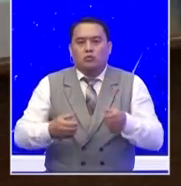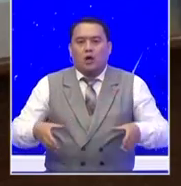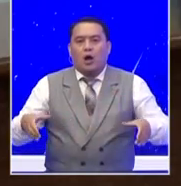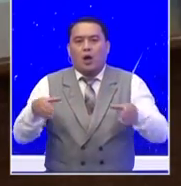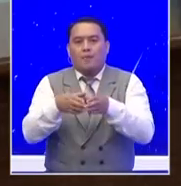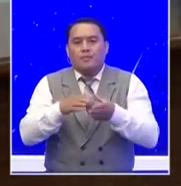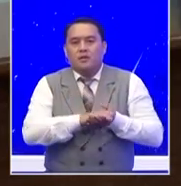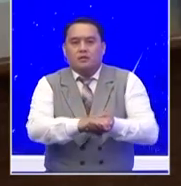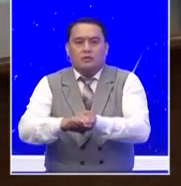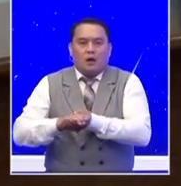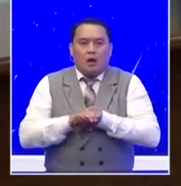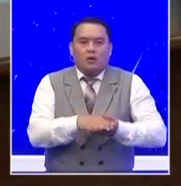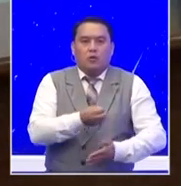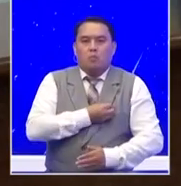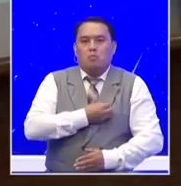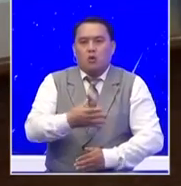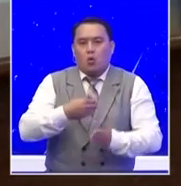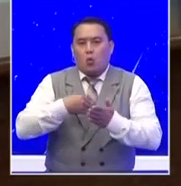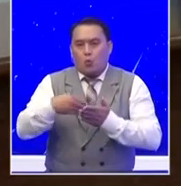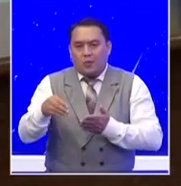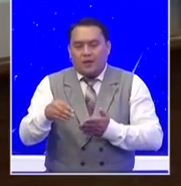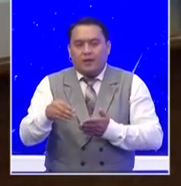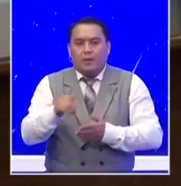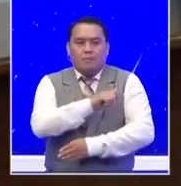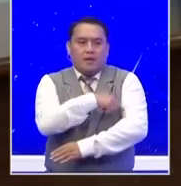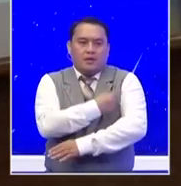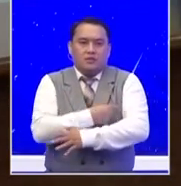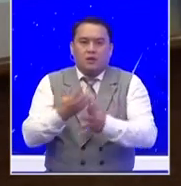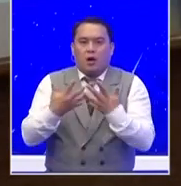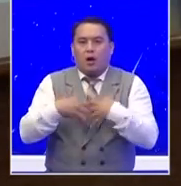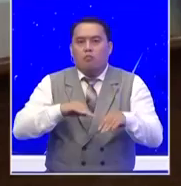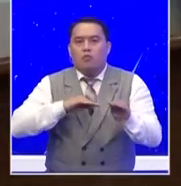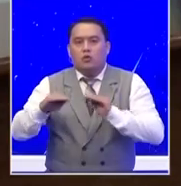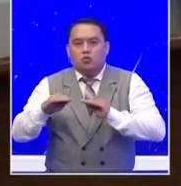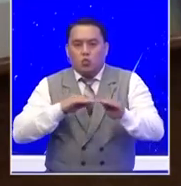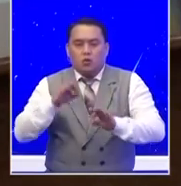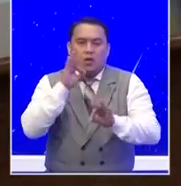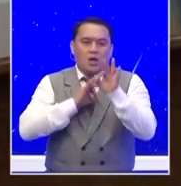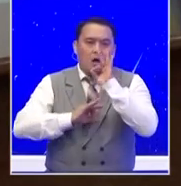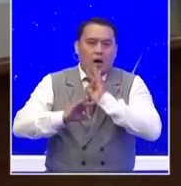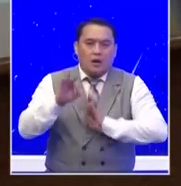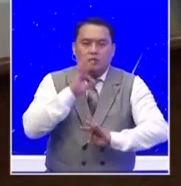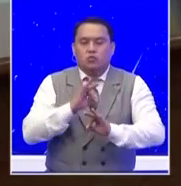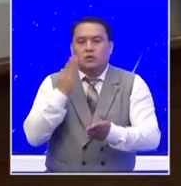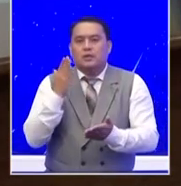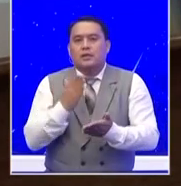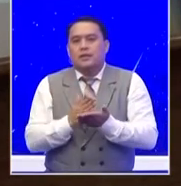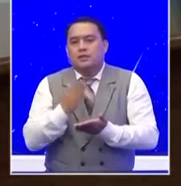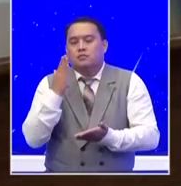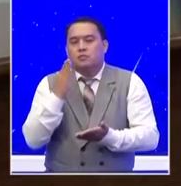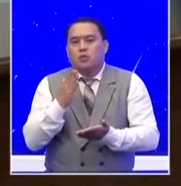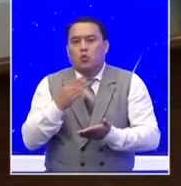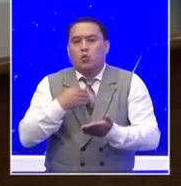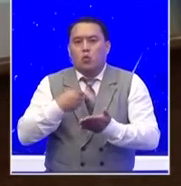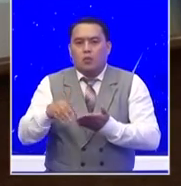различного направления. Здесь есть меценаты, которые приобрели медицинское оборудование, лекарственные препараты, как я вам сказала. Здесь же есть меценаты, которые